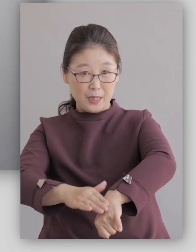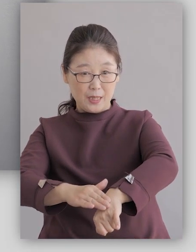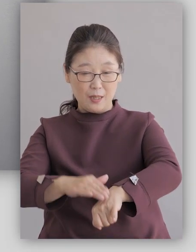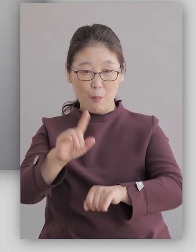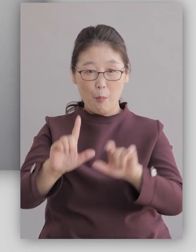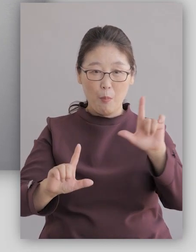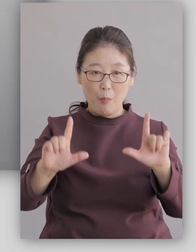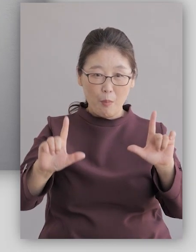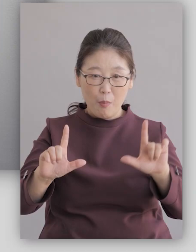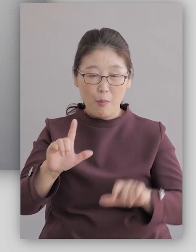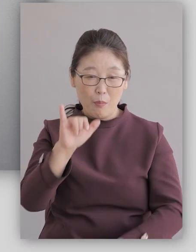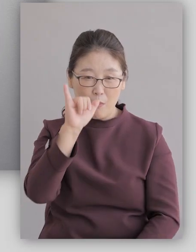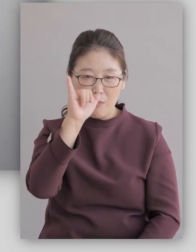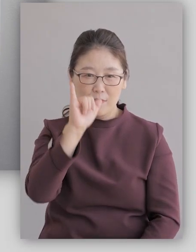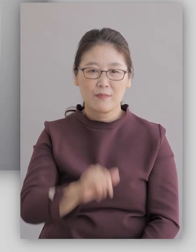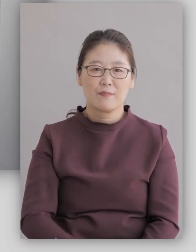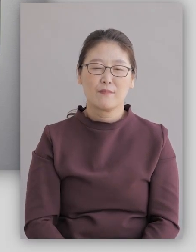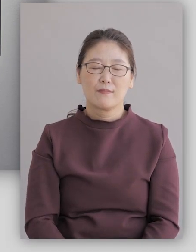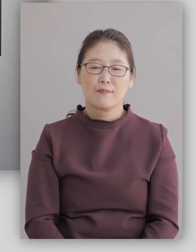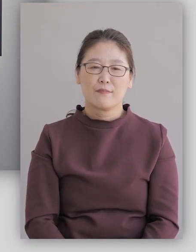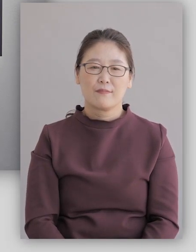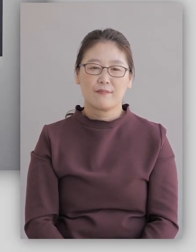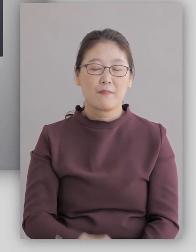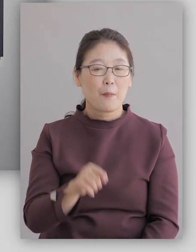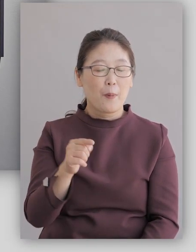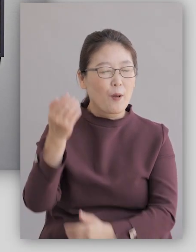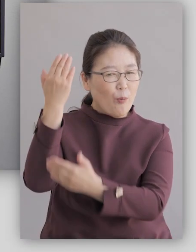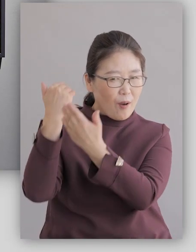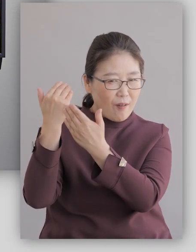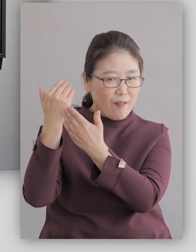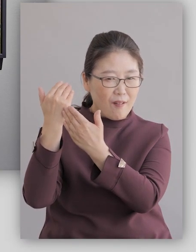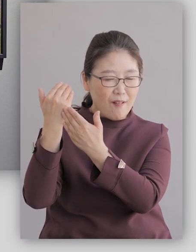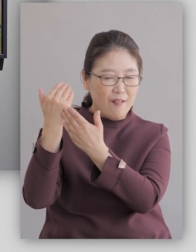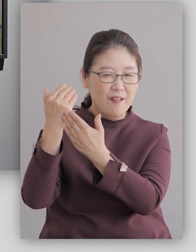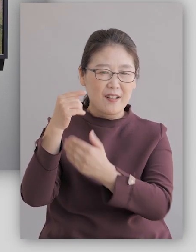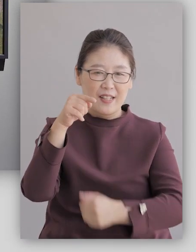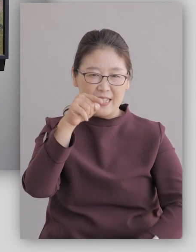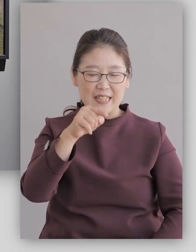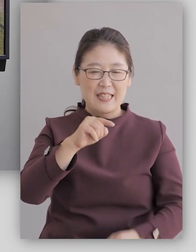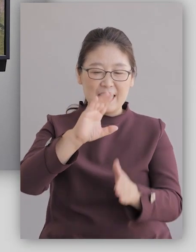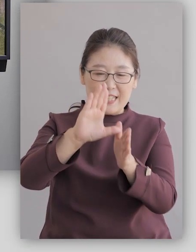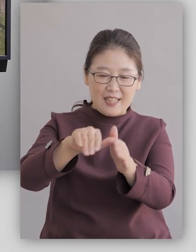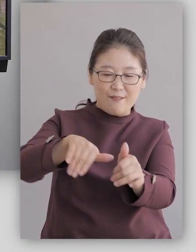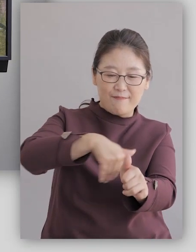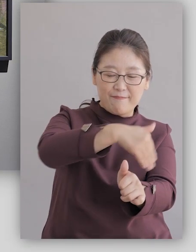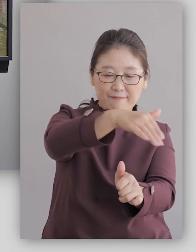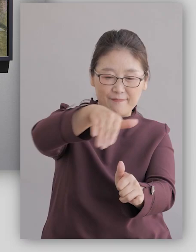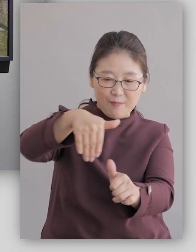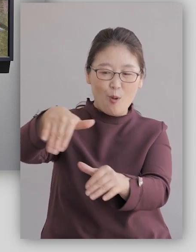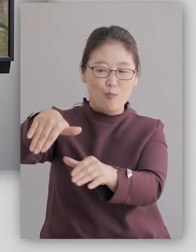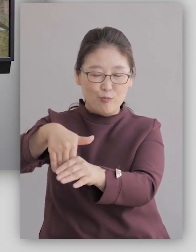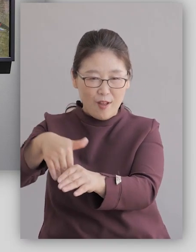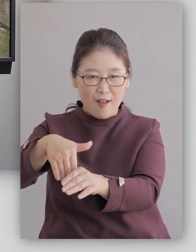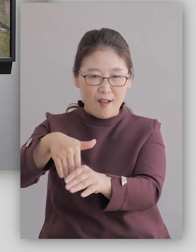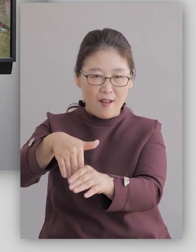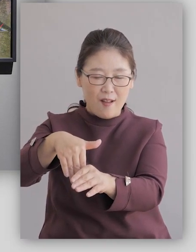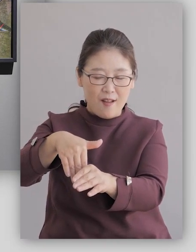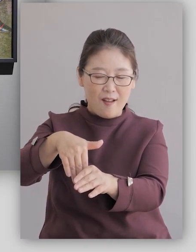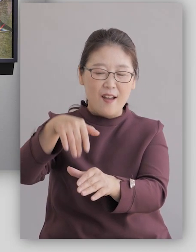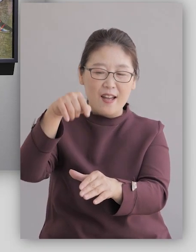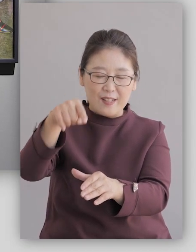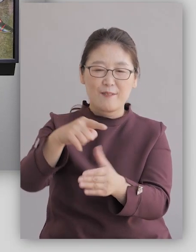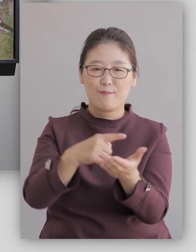작가가 등장하는 이런 모습들은 바로 그 당시에 시대와 문화를 예술이 이제 설명할 수 있는